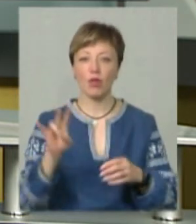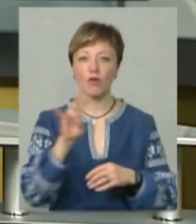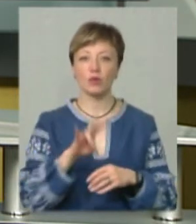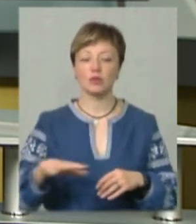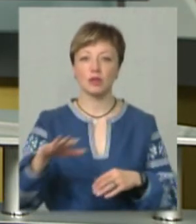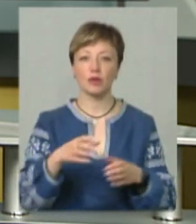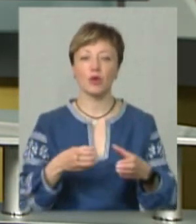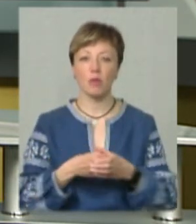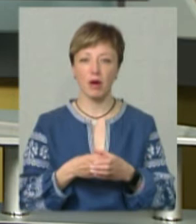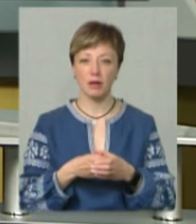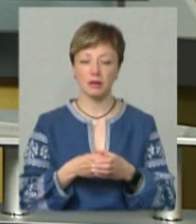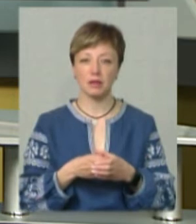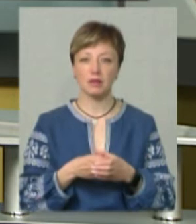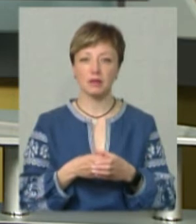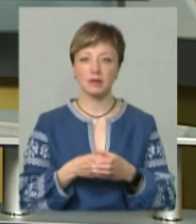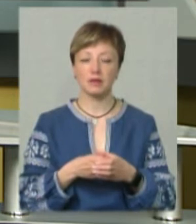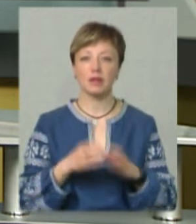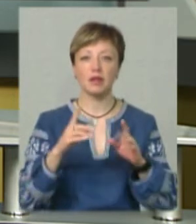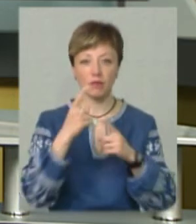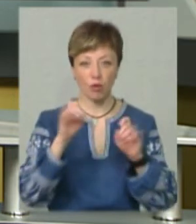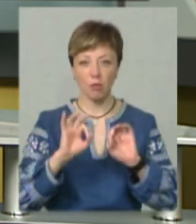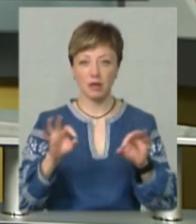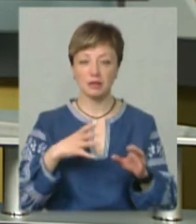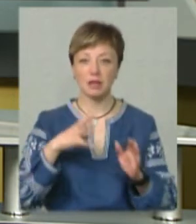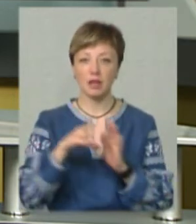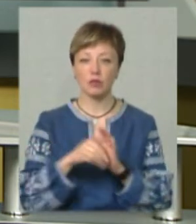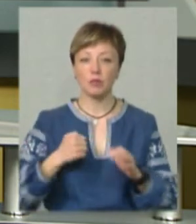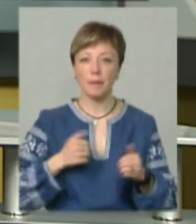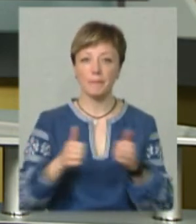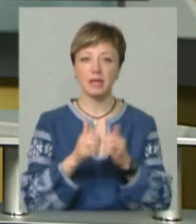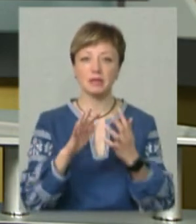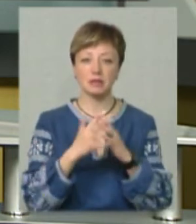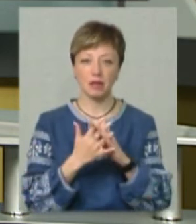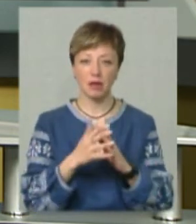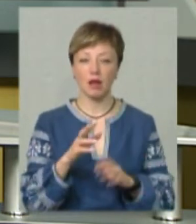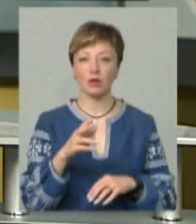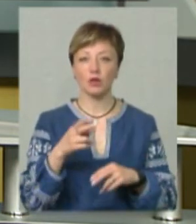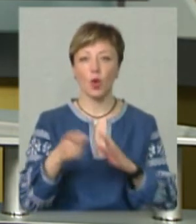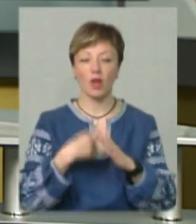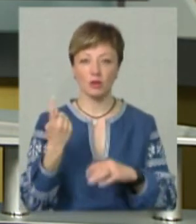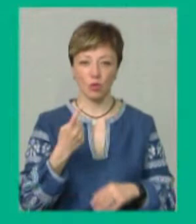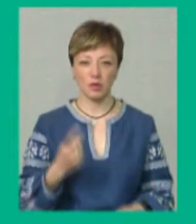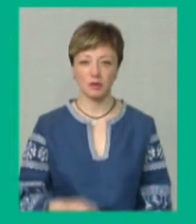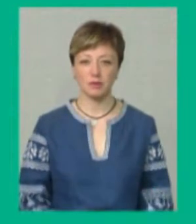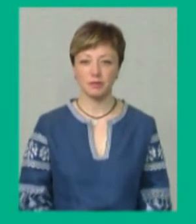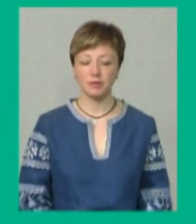Новушицькій територіальній громаді. За їхню інформацію загинув боєць біля села Богояволівка Донецької